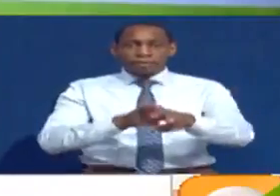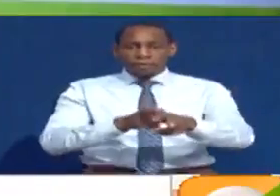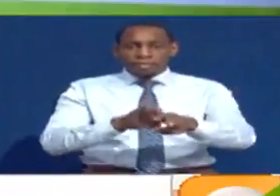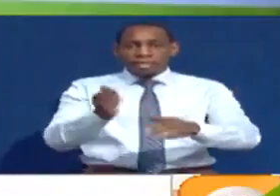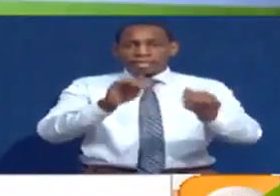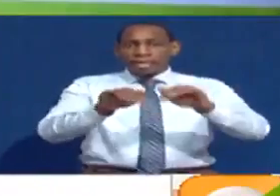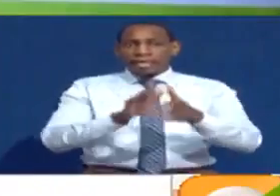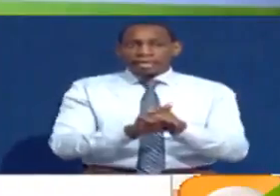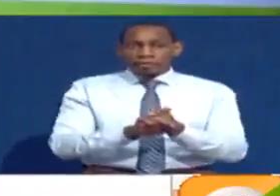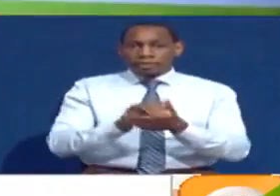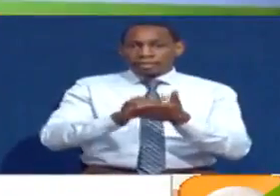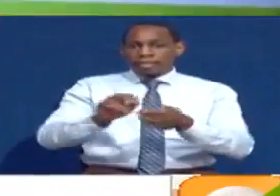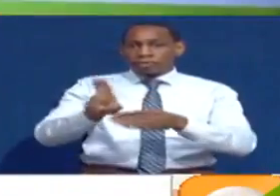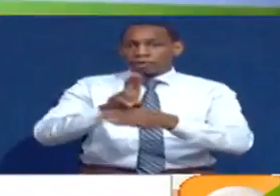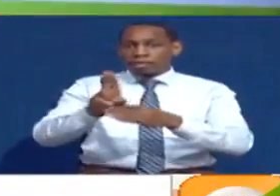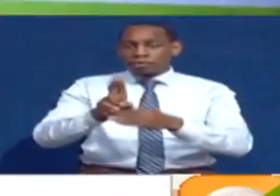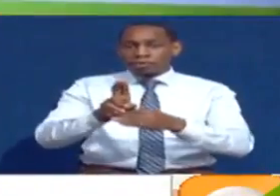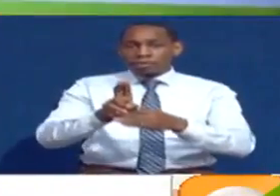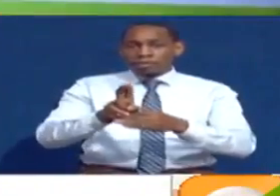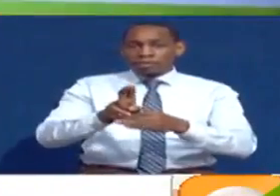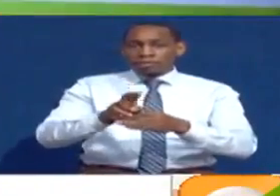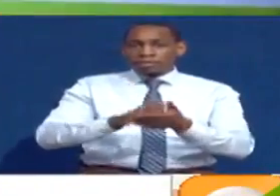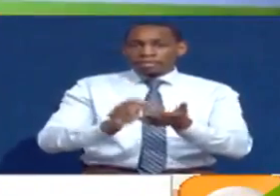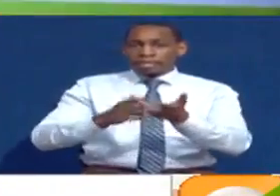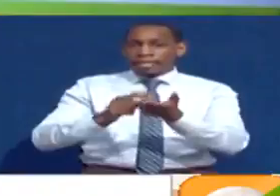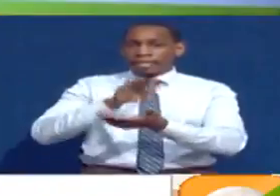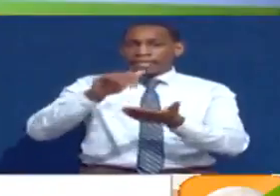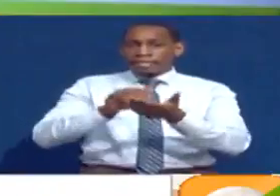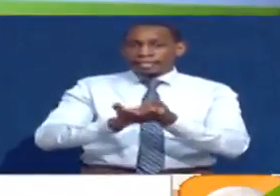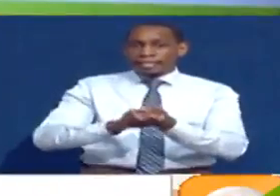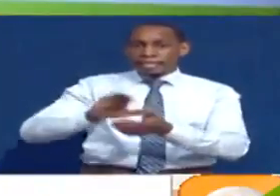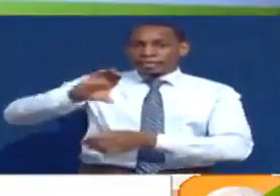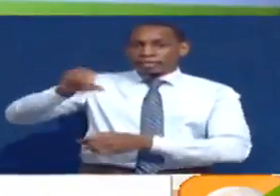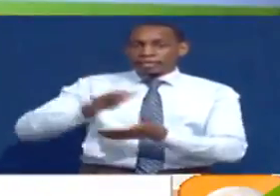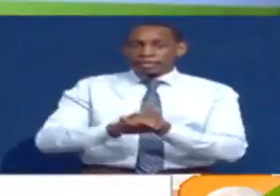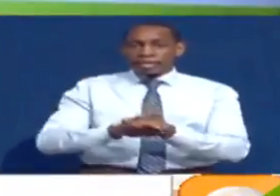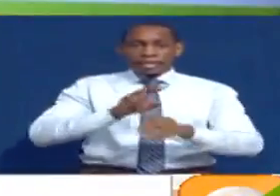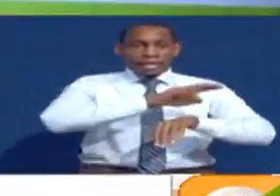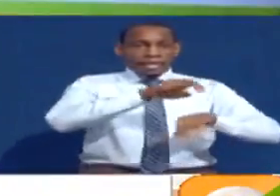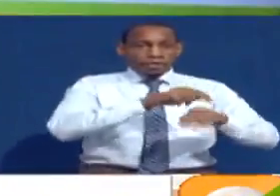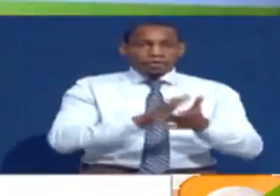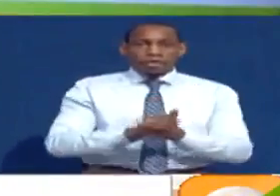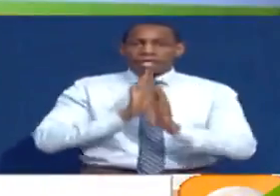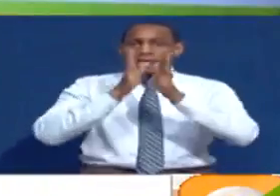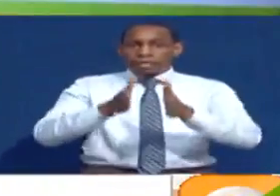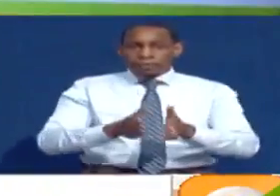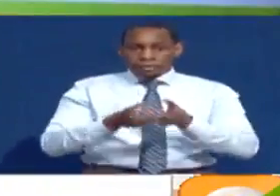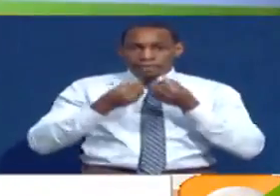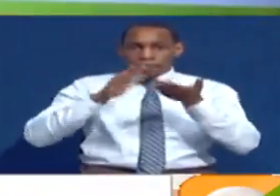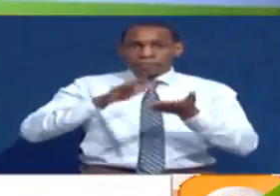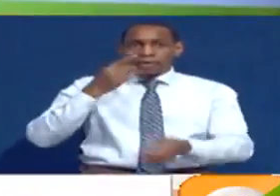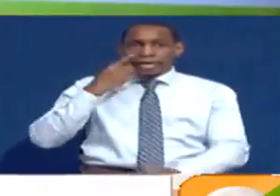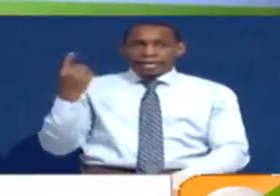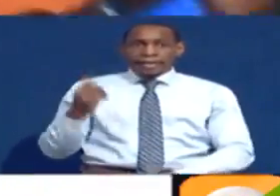ya kura ya maamuzi zitakazotumika katika vituo vya kujumlisha matokeo ya maeneo bunge, kaunti na kitaifa. Francis Gashuri anatuarifu